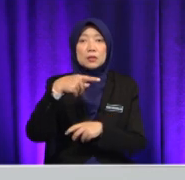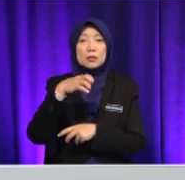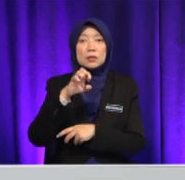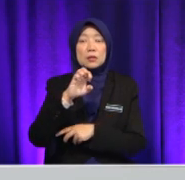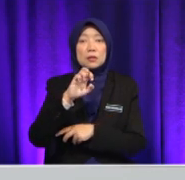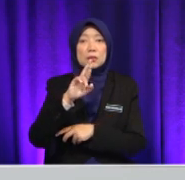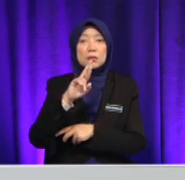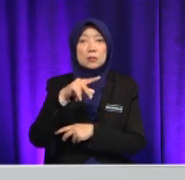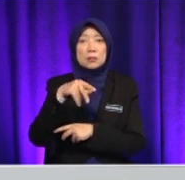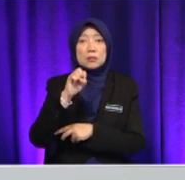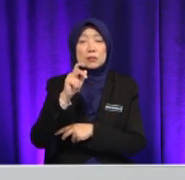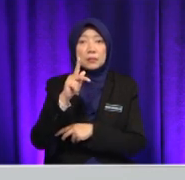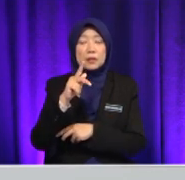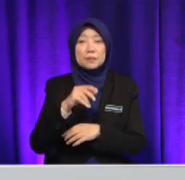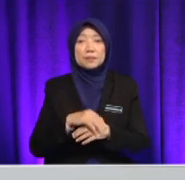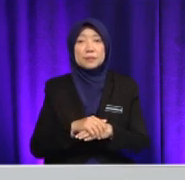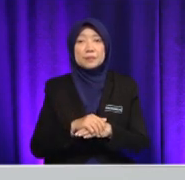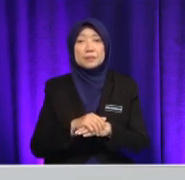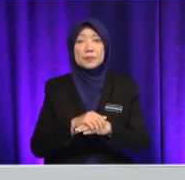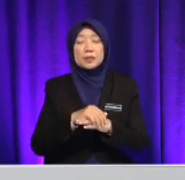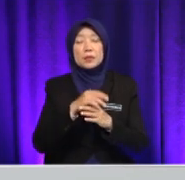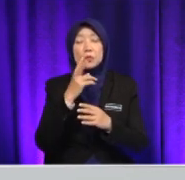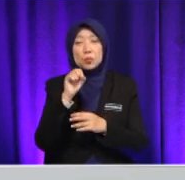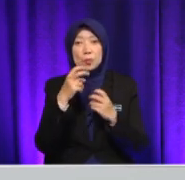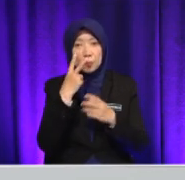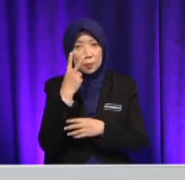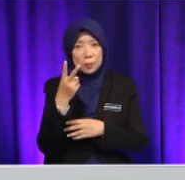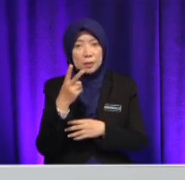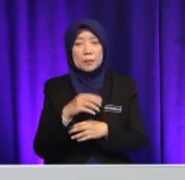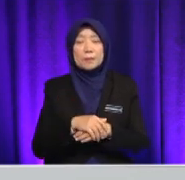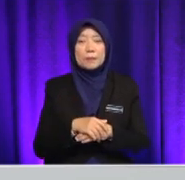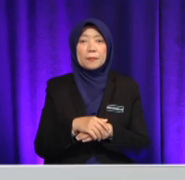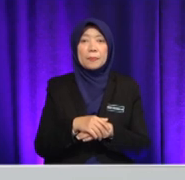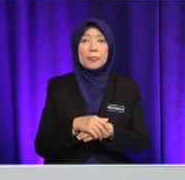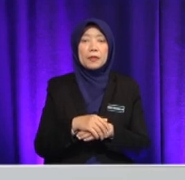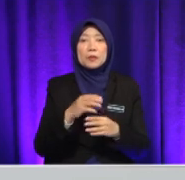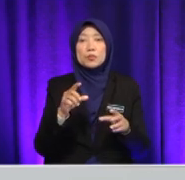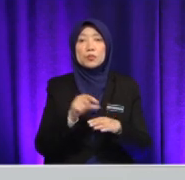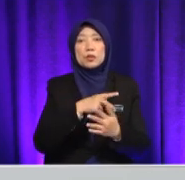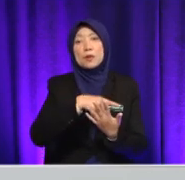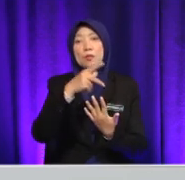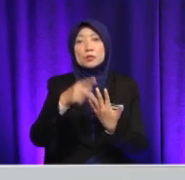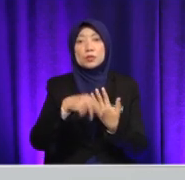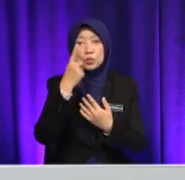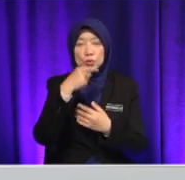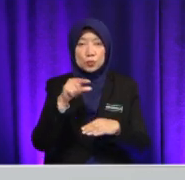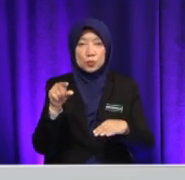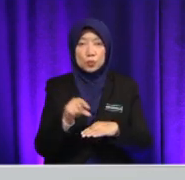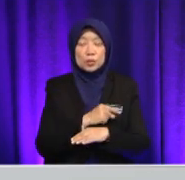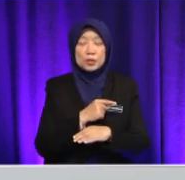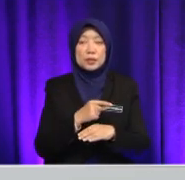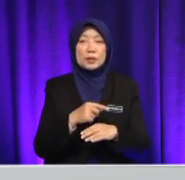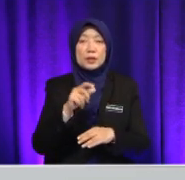zina ataupun transfer itu adalah untuk kita gunakan dalam Project untuk menghasilkan Papa tanda akrilik